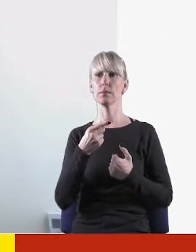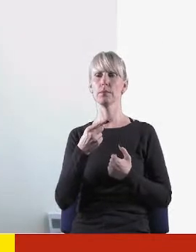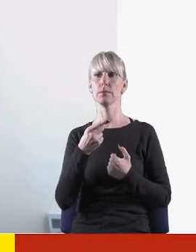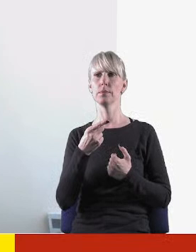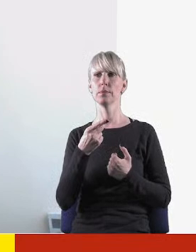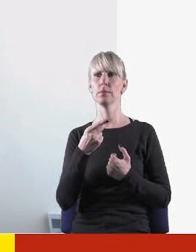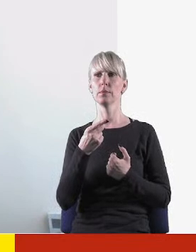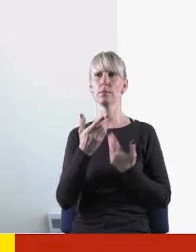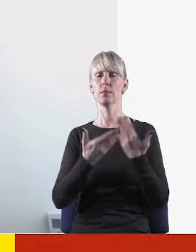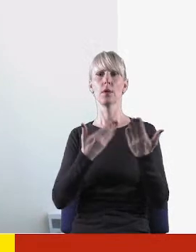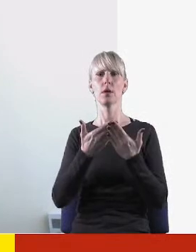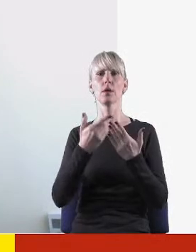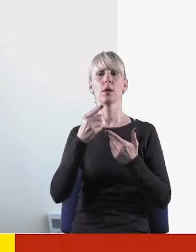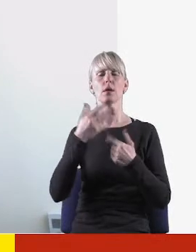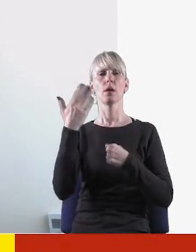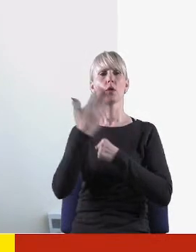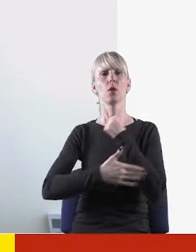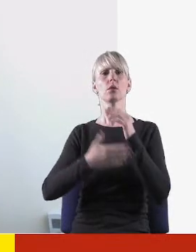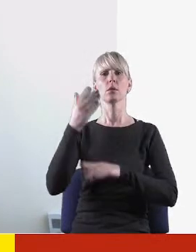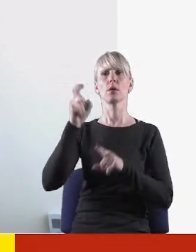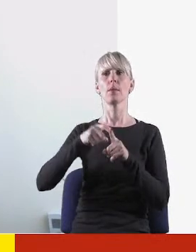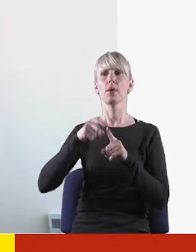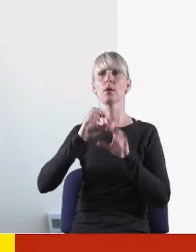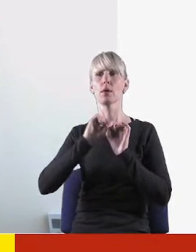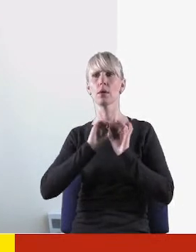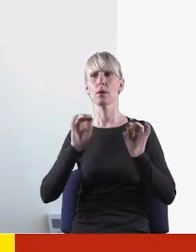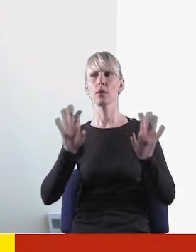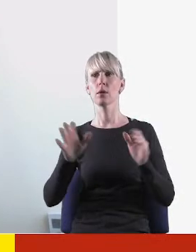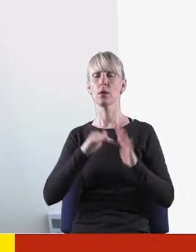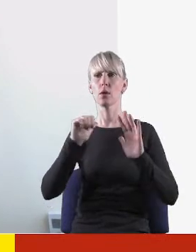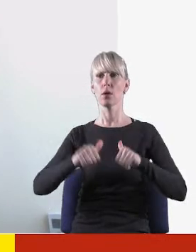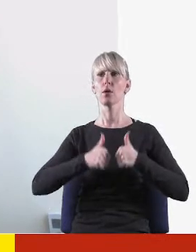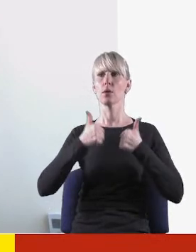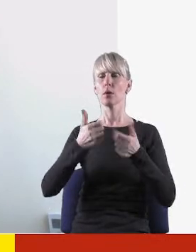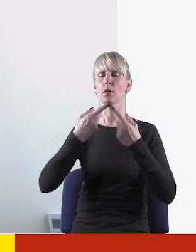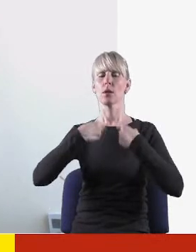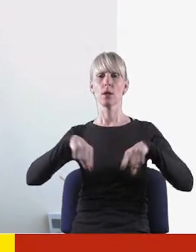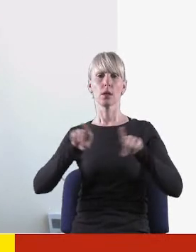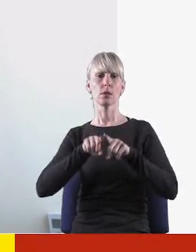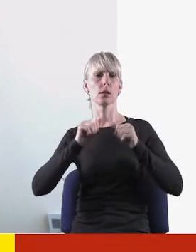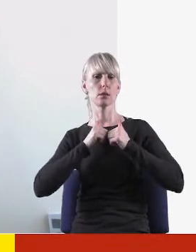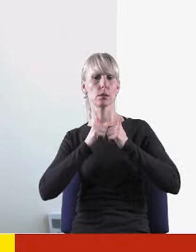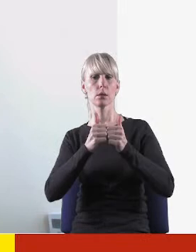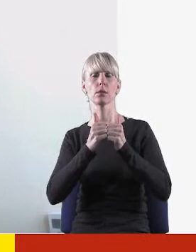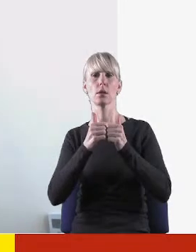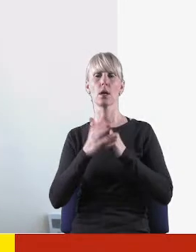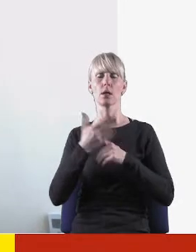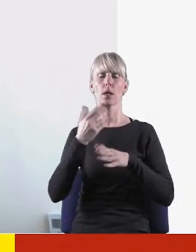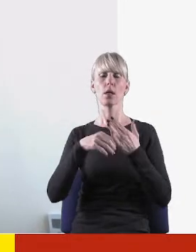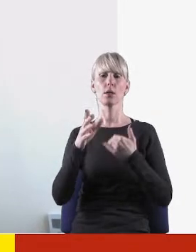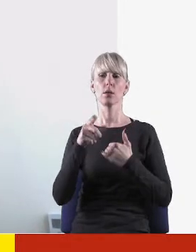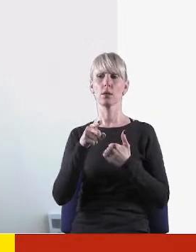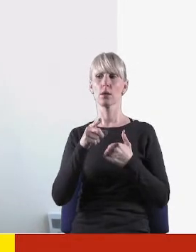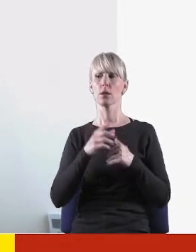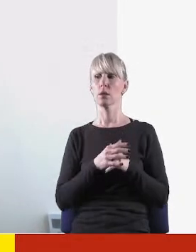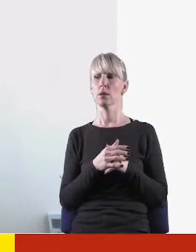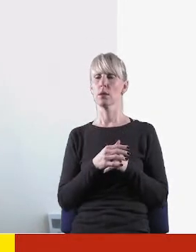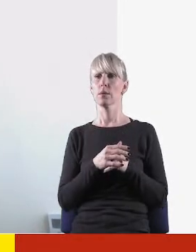do ostatniego dnia października informacji o stanie realizacji zadań oświatowych. Państwo macie